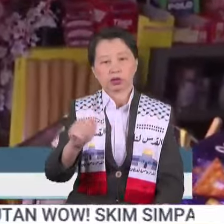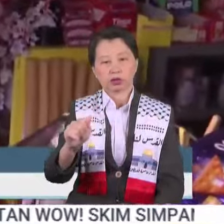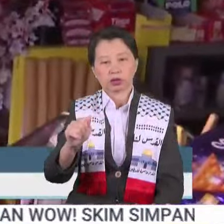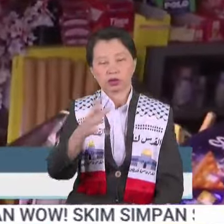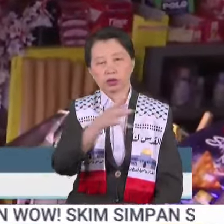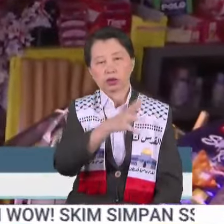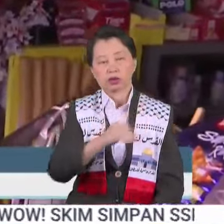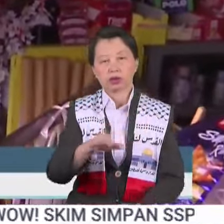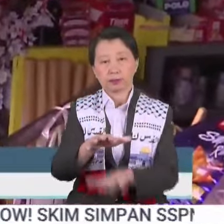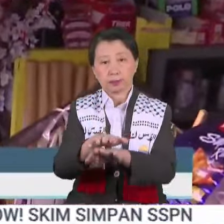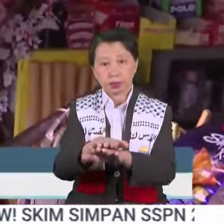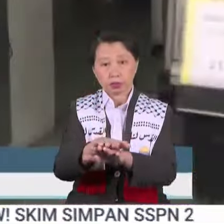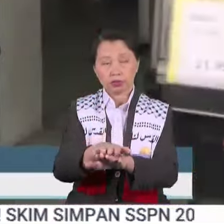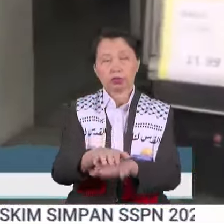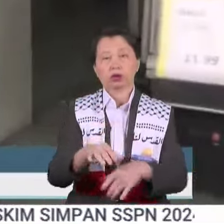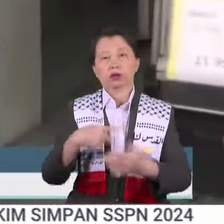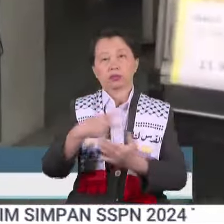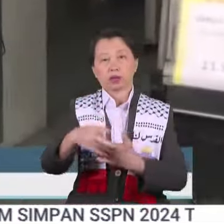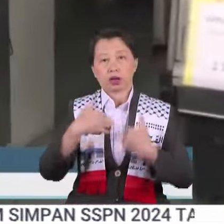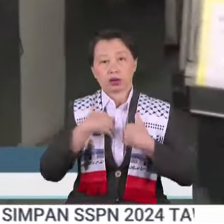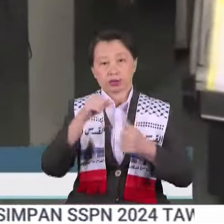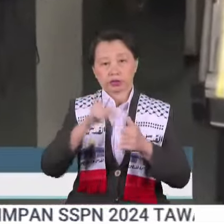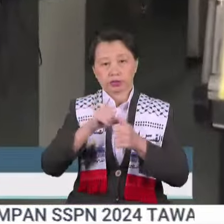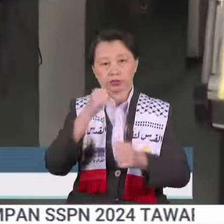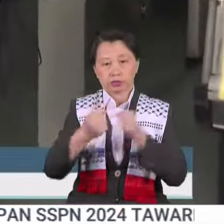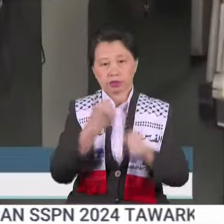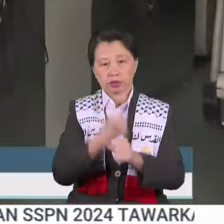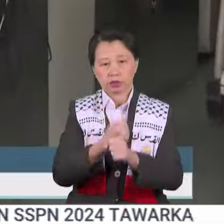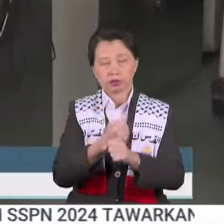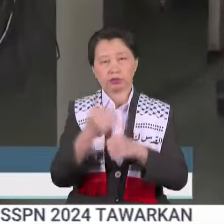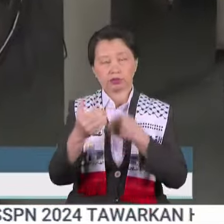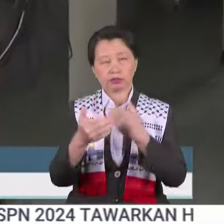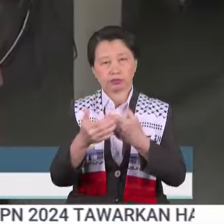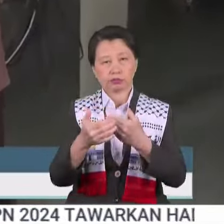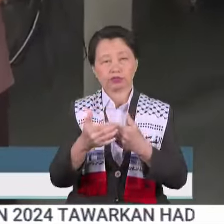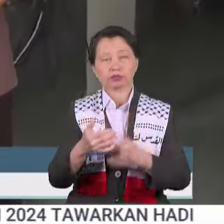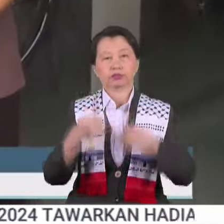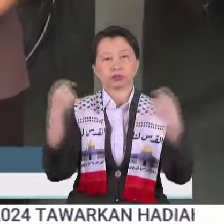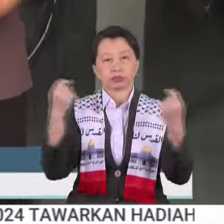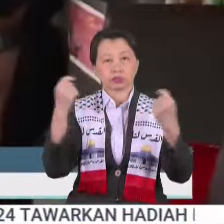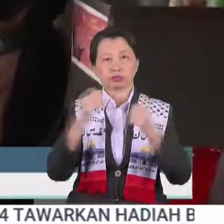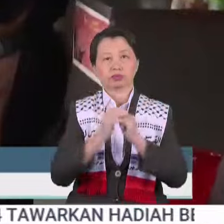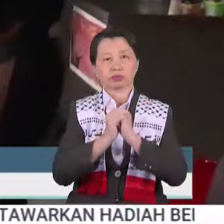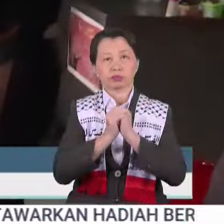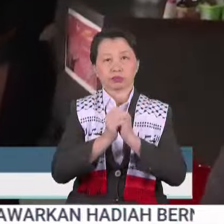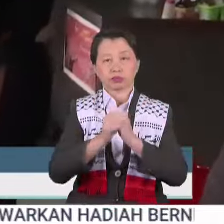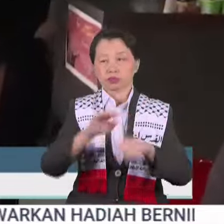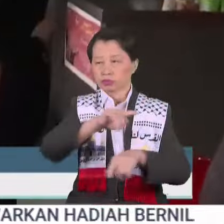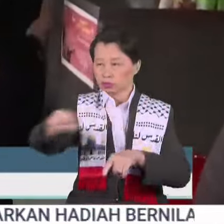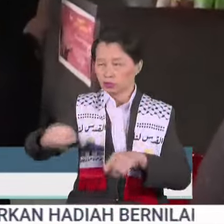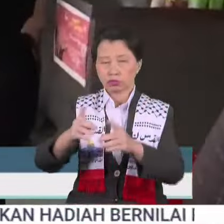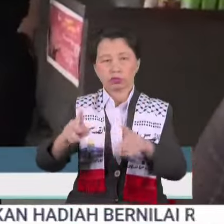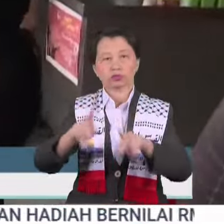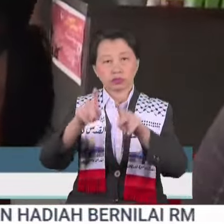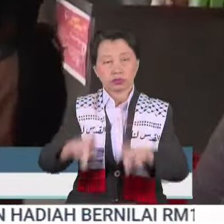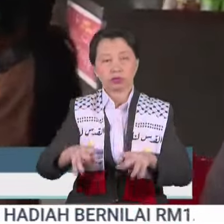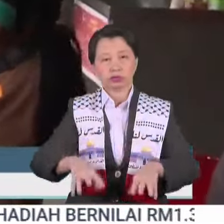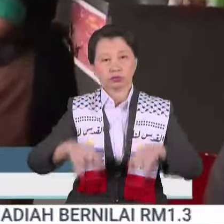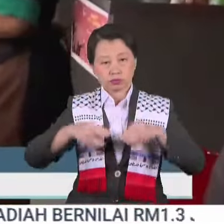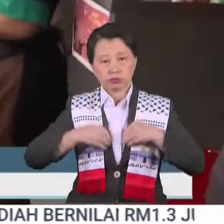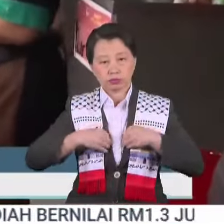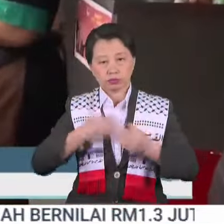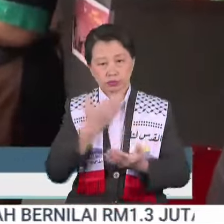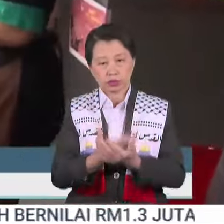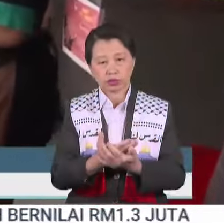Menumbuk. Program diadakan setiap tahun menjelang sambutan Tahun Baru Cina itu disambut baik penduduk daerah berkenaan.